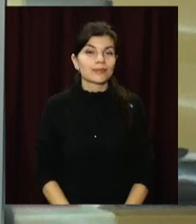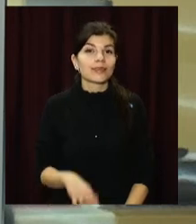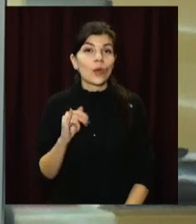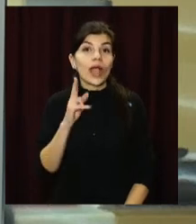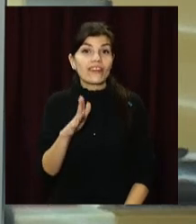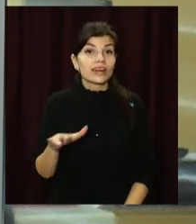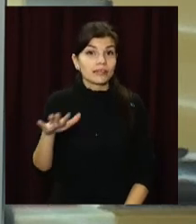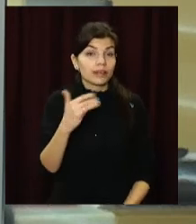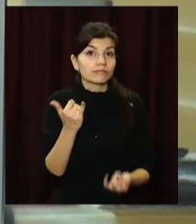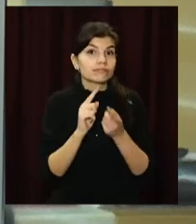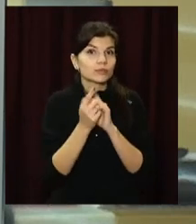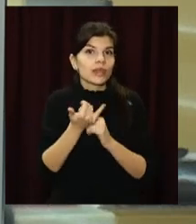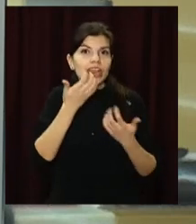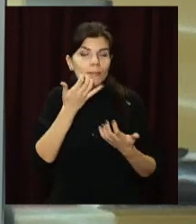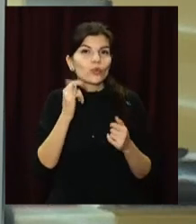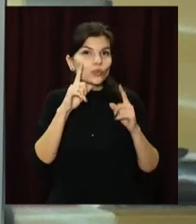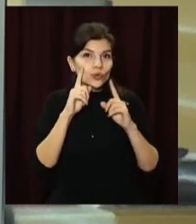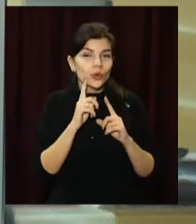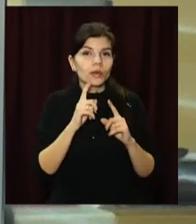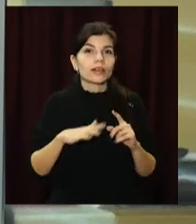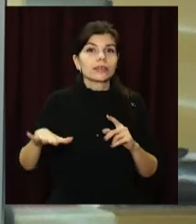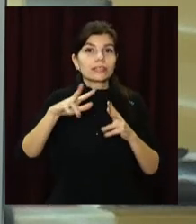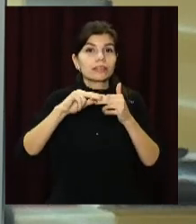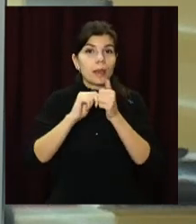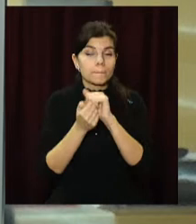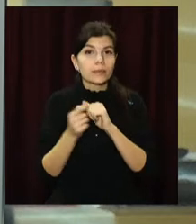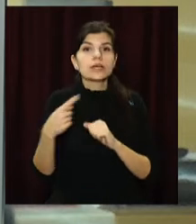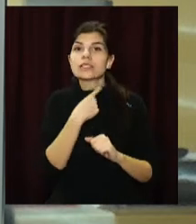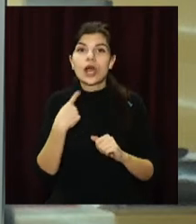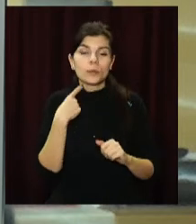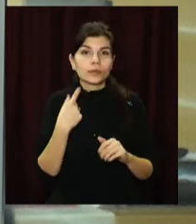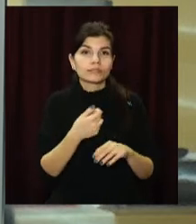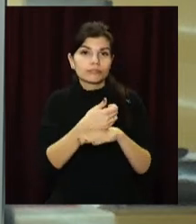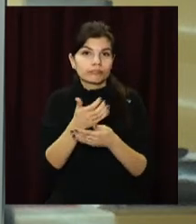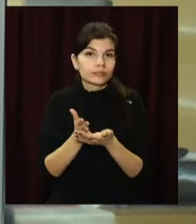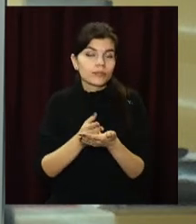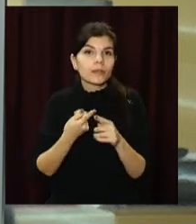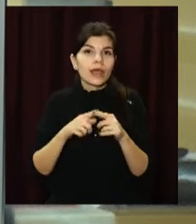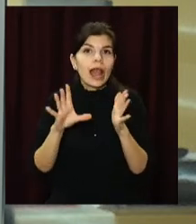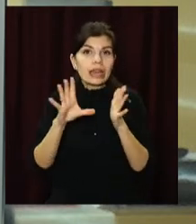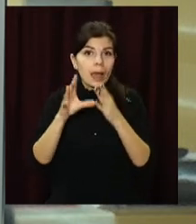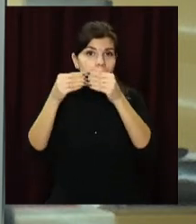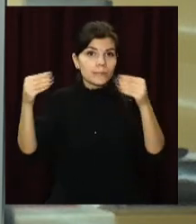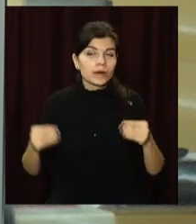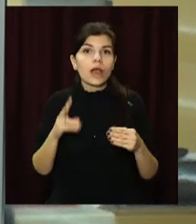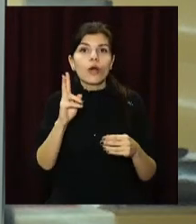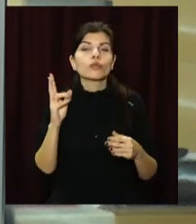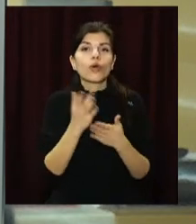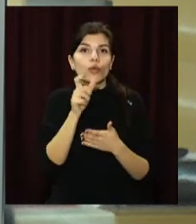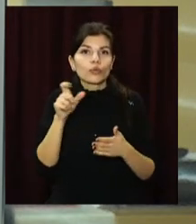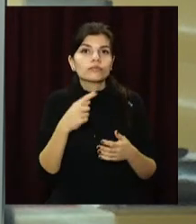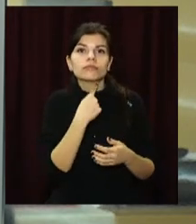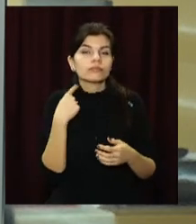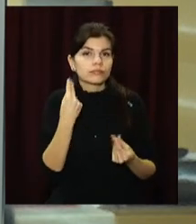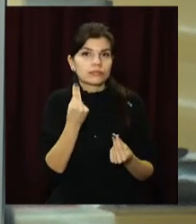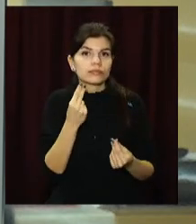У квартирах стане ще тепліше та комфортніше. Міська влада Кам'янського забезпечує додатковими електропанелями мешканців пільгових категорій.